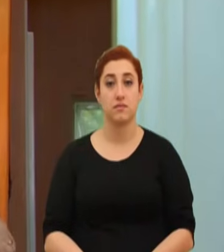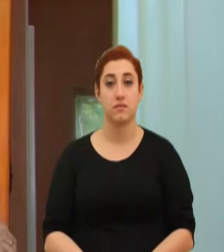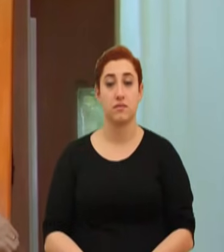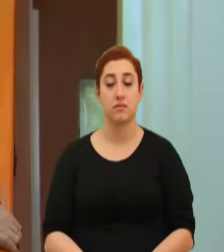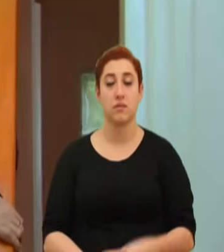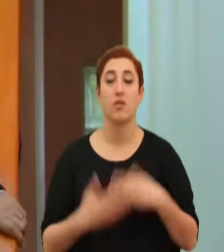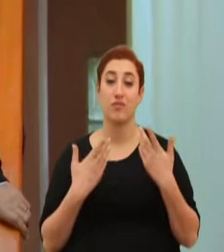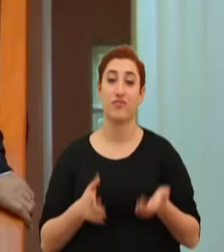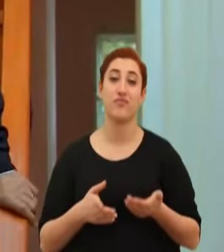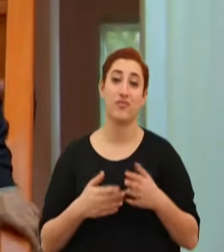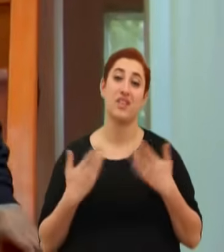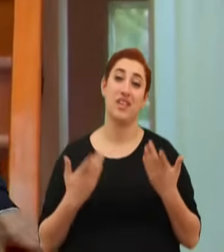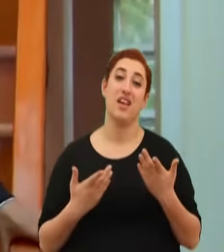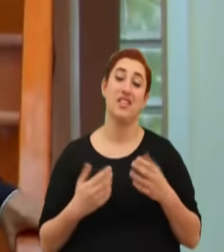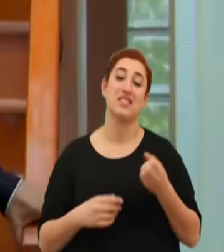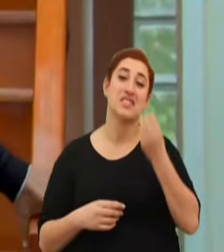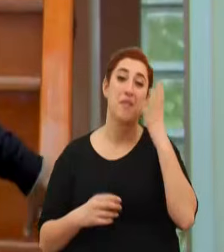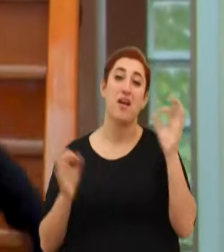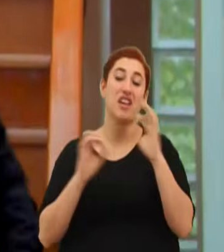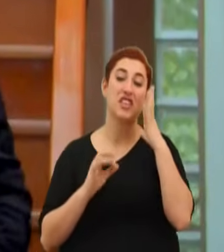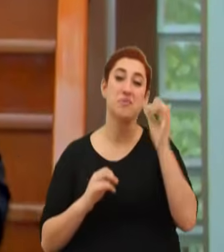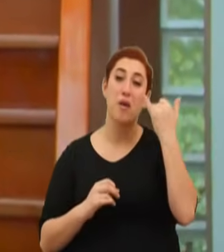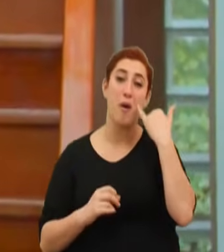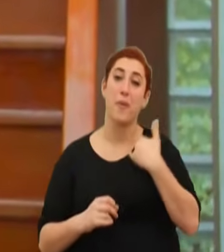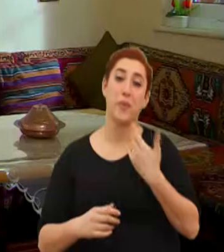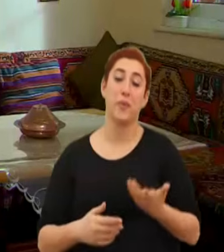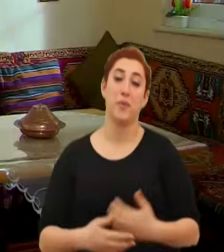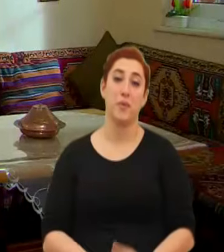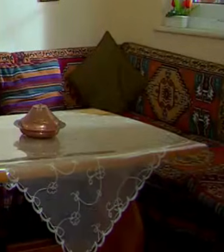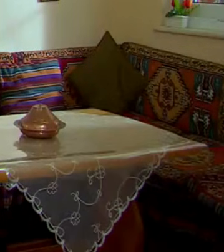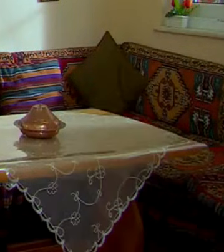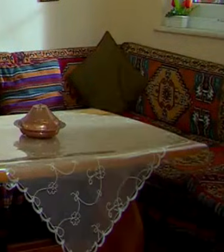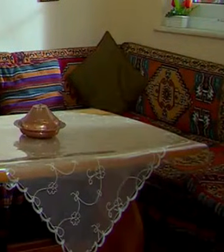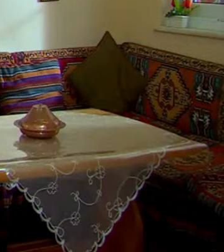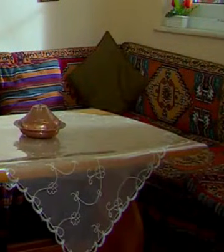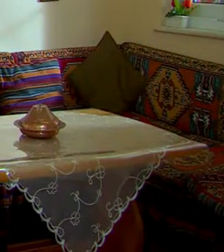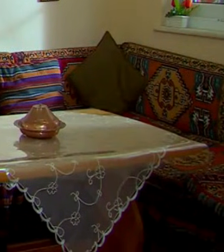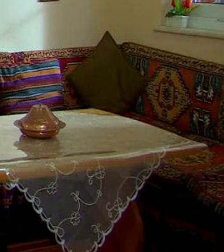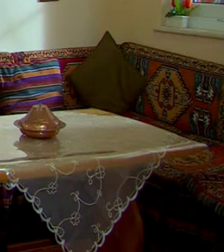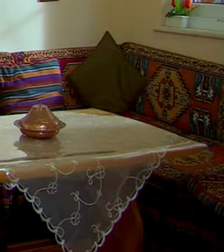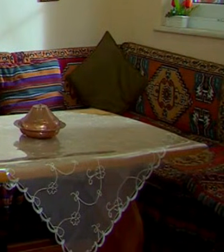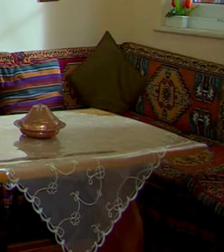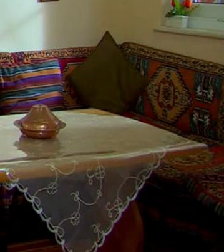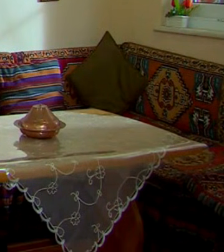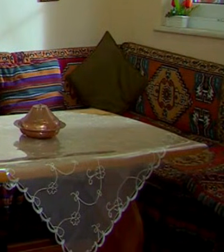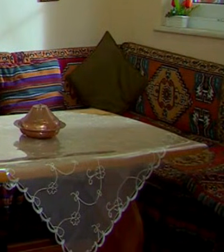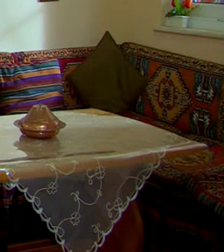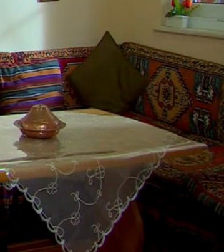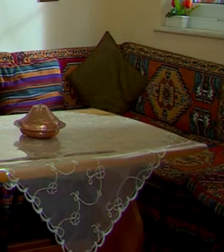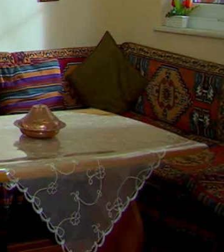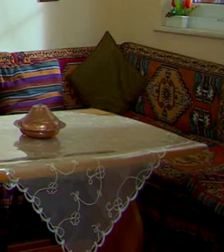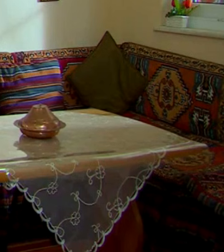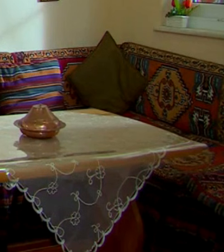Of! Yani sabah kim arar ya? Askılığa astığı montunun cebinden telefonunu